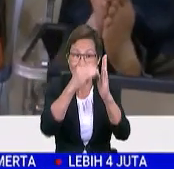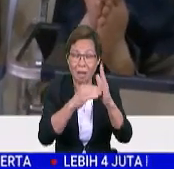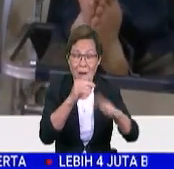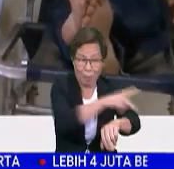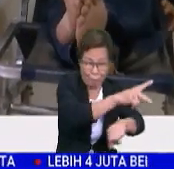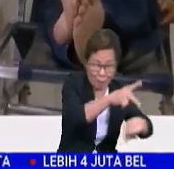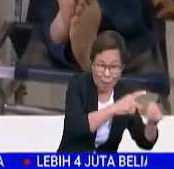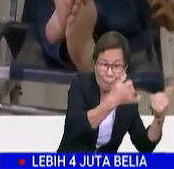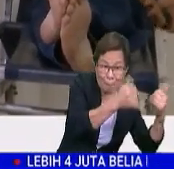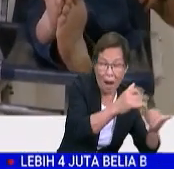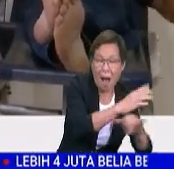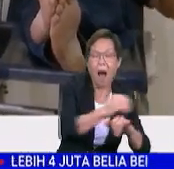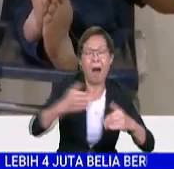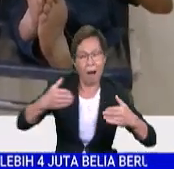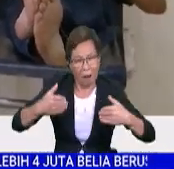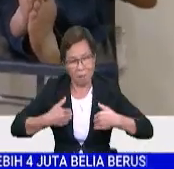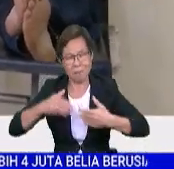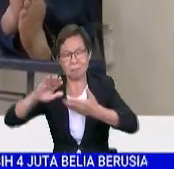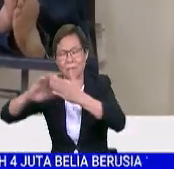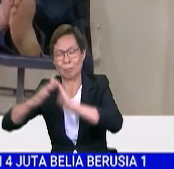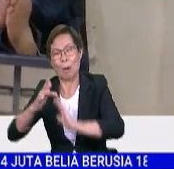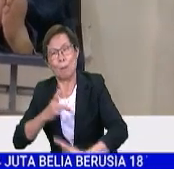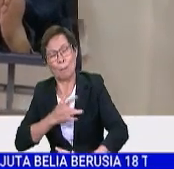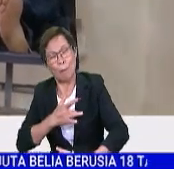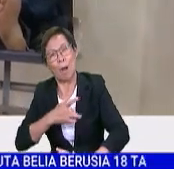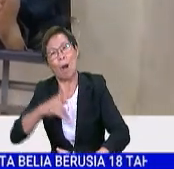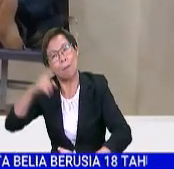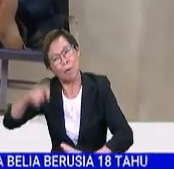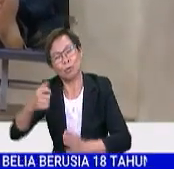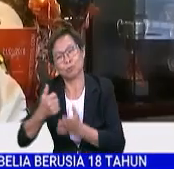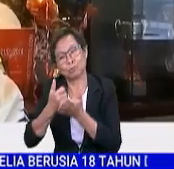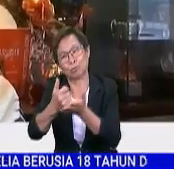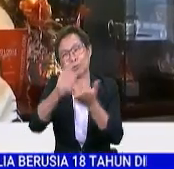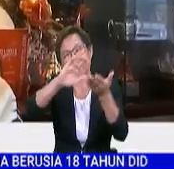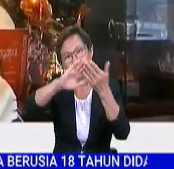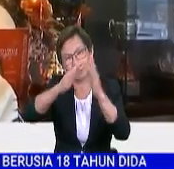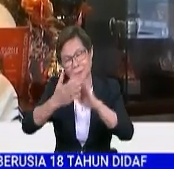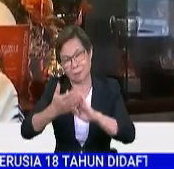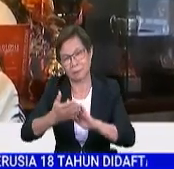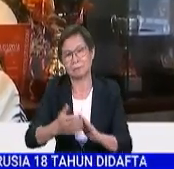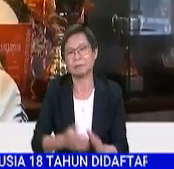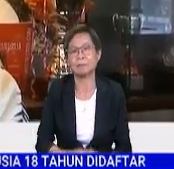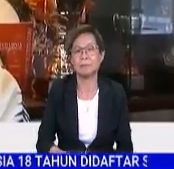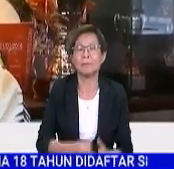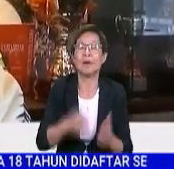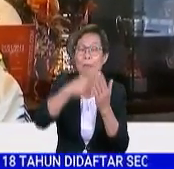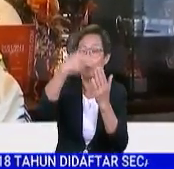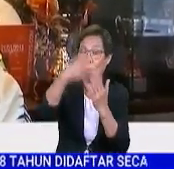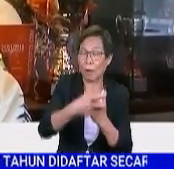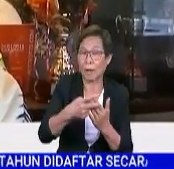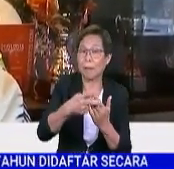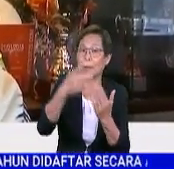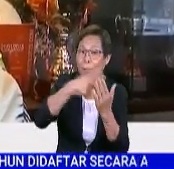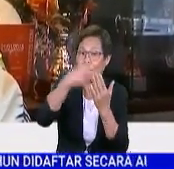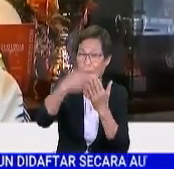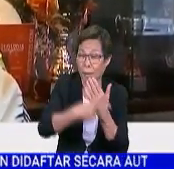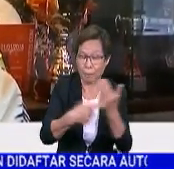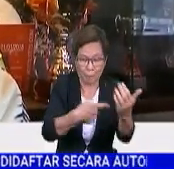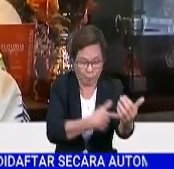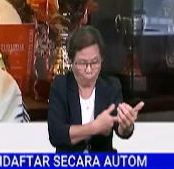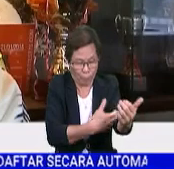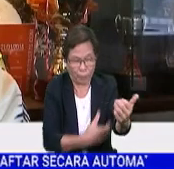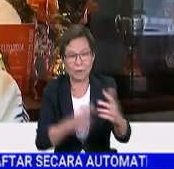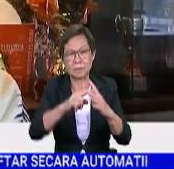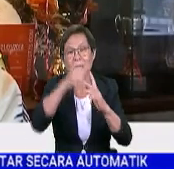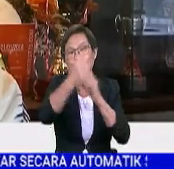mempunyai komuniti yang peka terhadap keperluan masyarakat inisiatif program Derma darah ini dimulakan pada tahun 2019